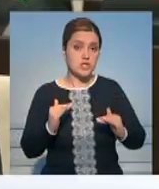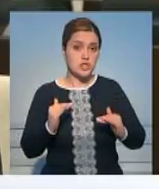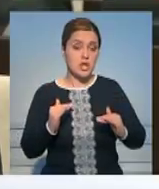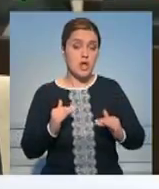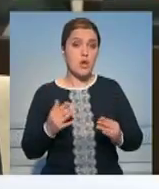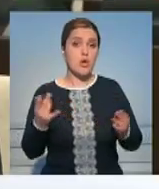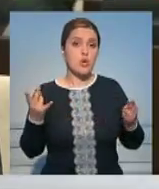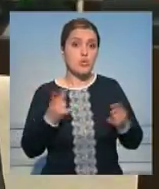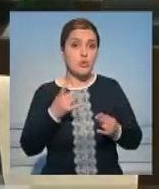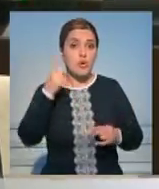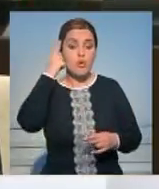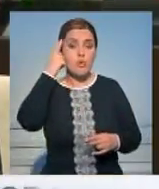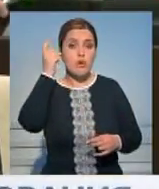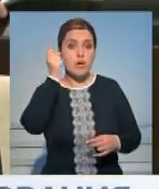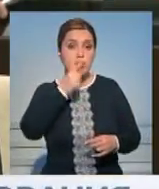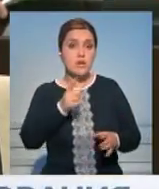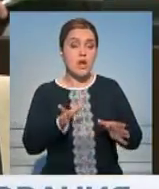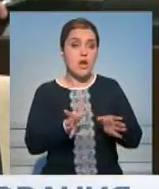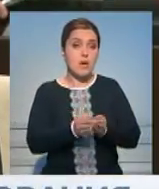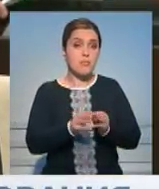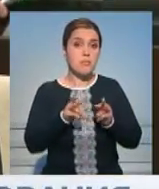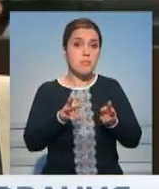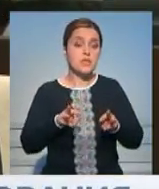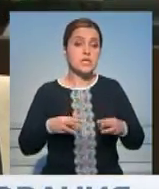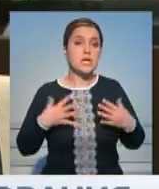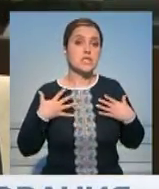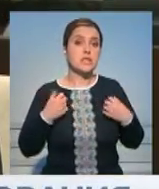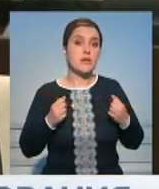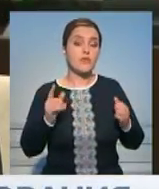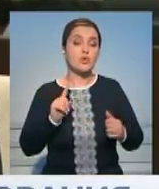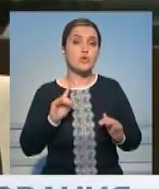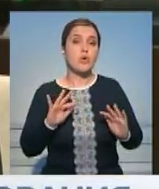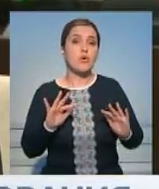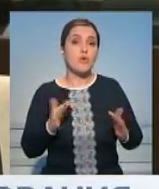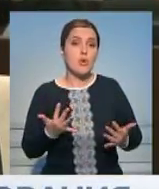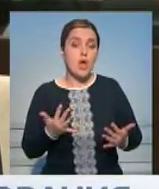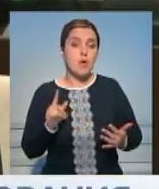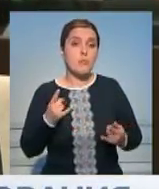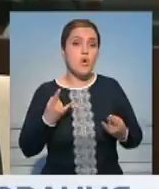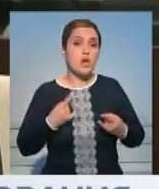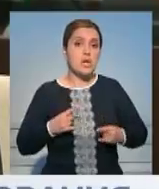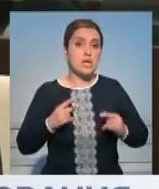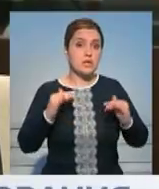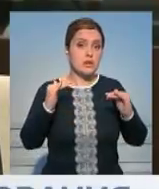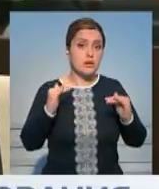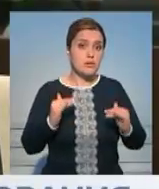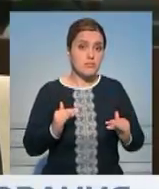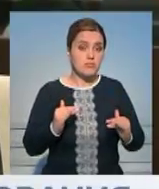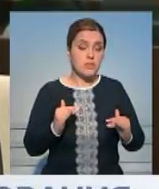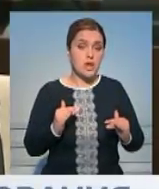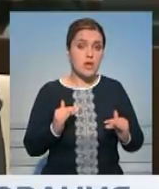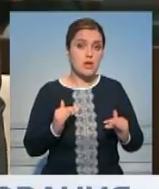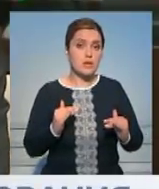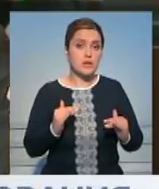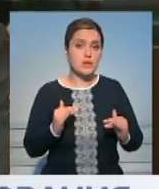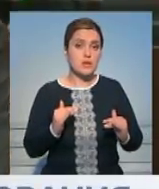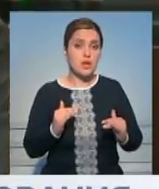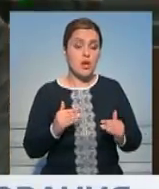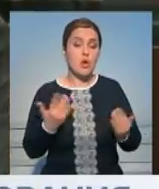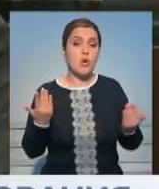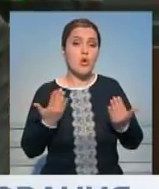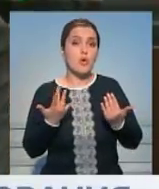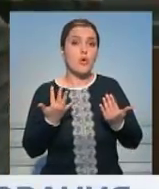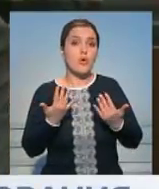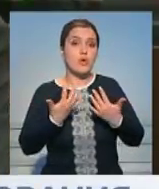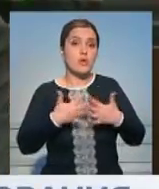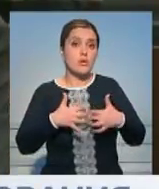наверное, надо было разобраться совместно с Министерством здравоохранения, что у нас происходит в демографии, какие параметры рождаемости нам надо ожидать, какие мы меры